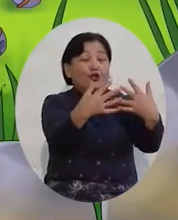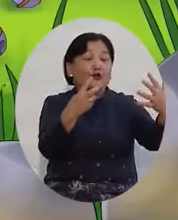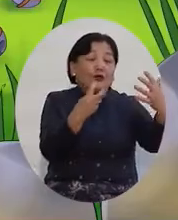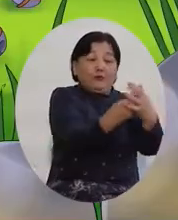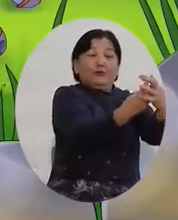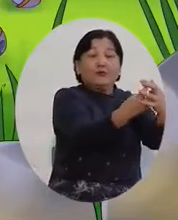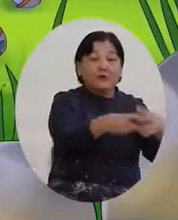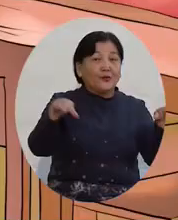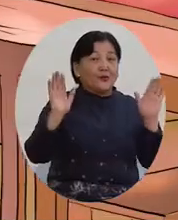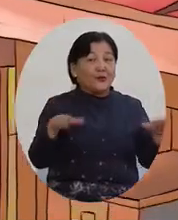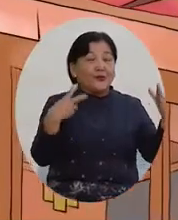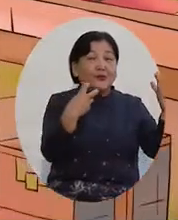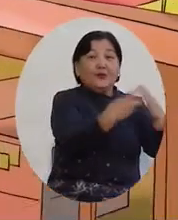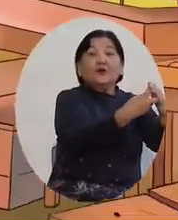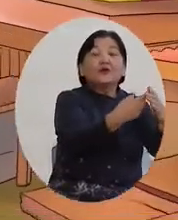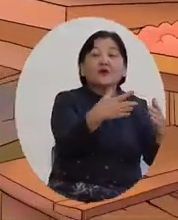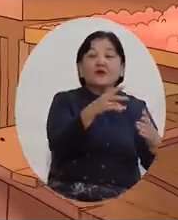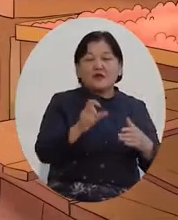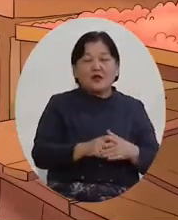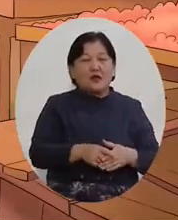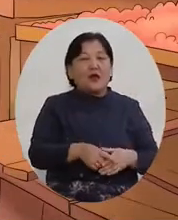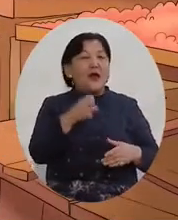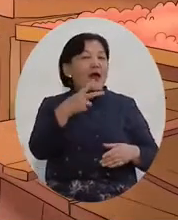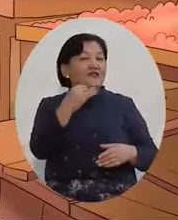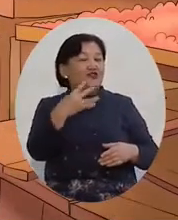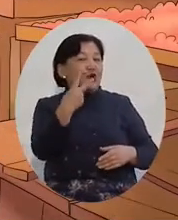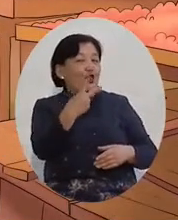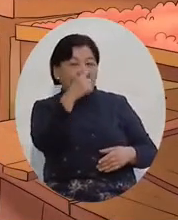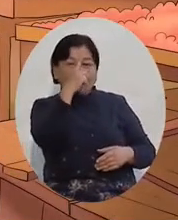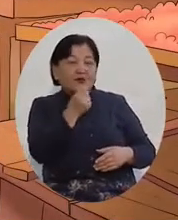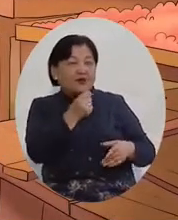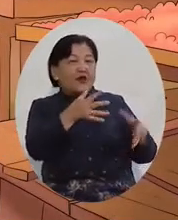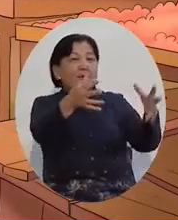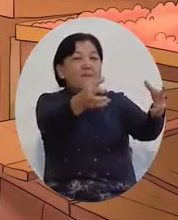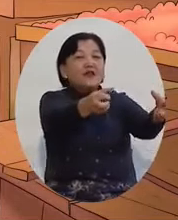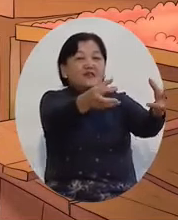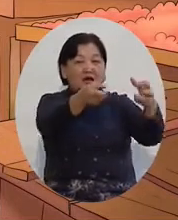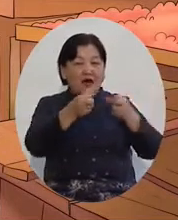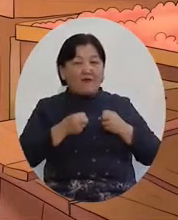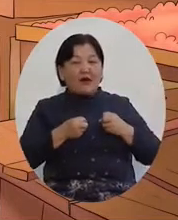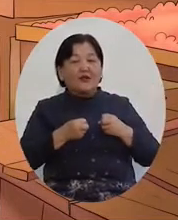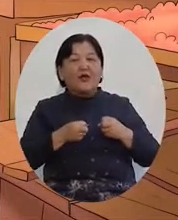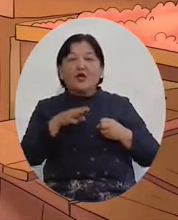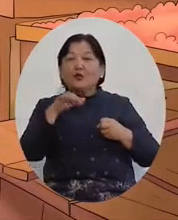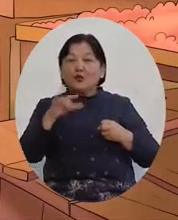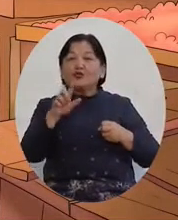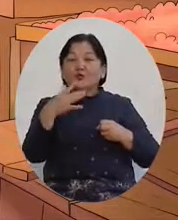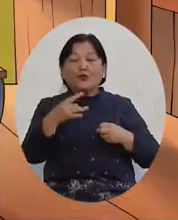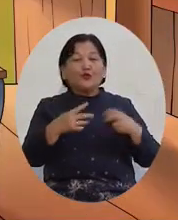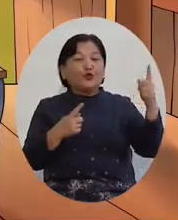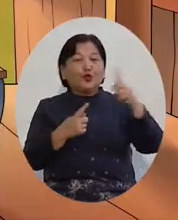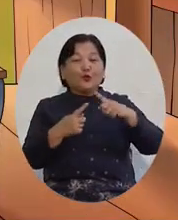гинэ. Анчин хоёр дотыг барьж аваад тус тусад нь төмөр торонд